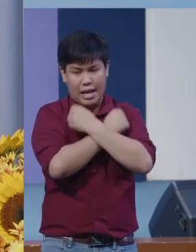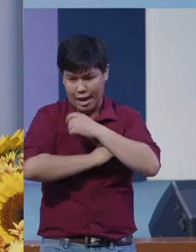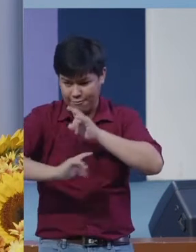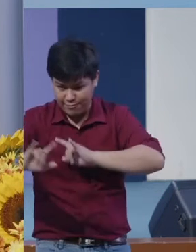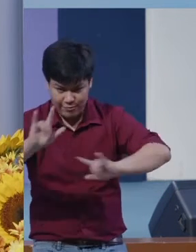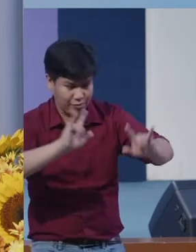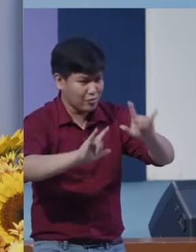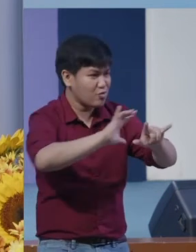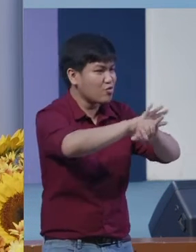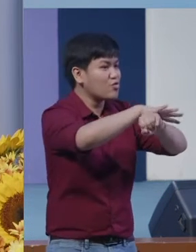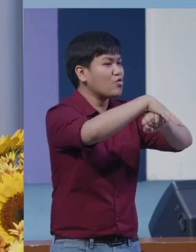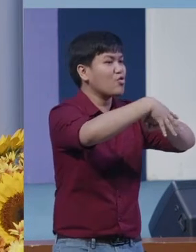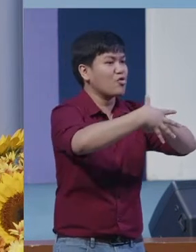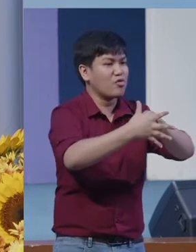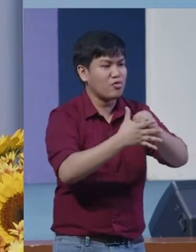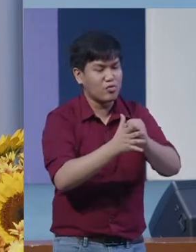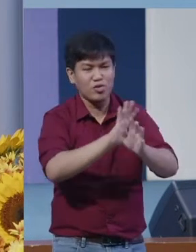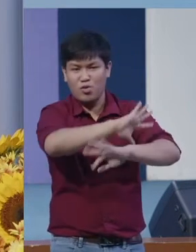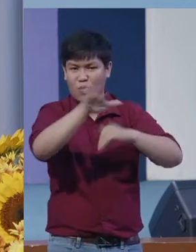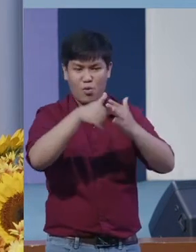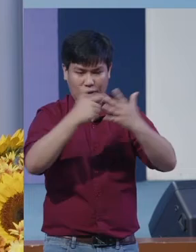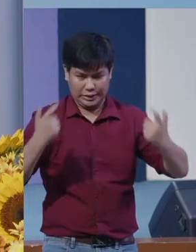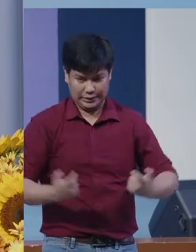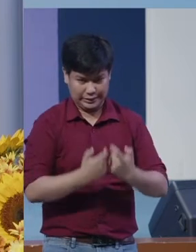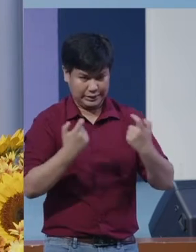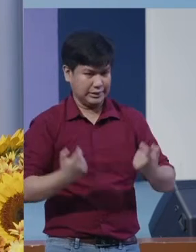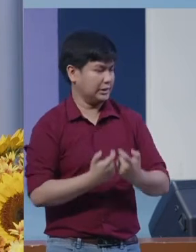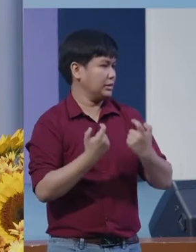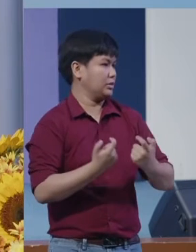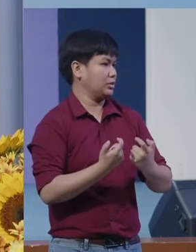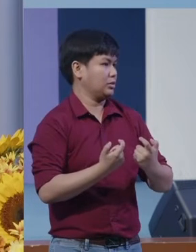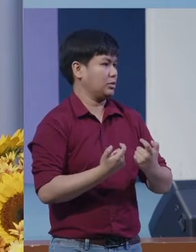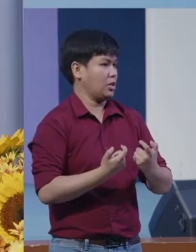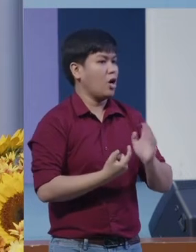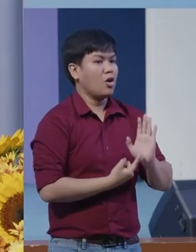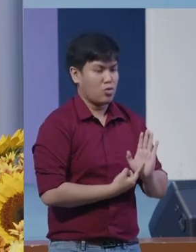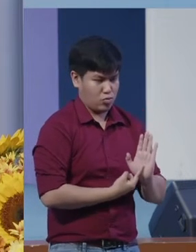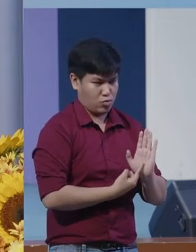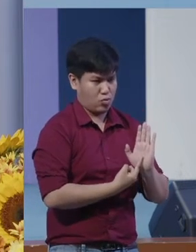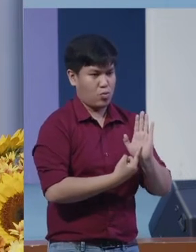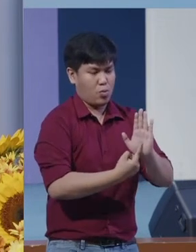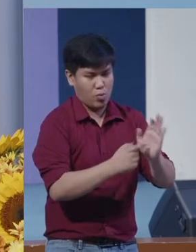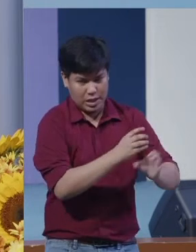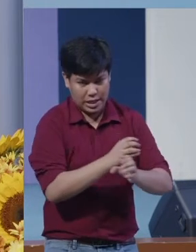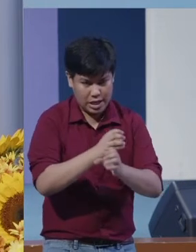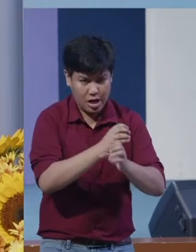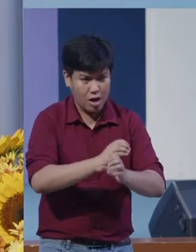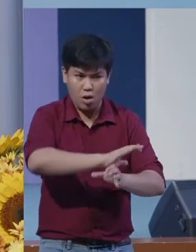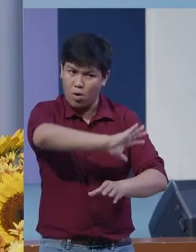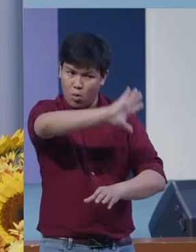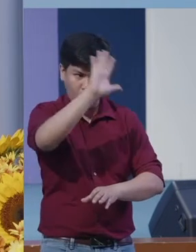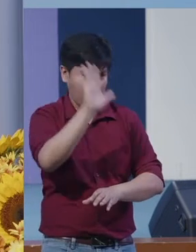sins. Show hospitality to one another without grumbling.